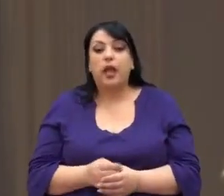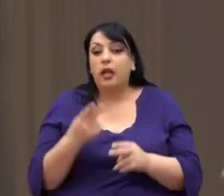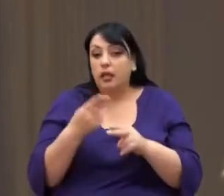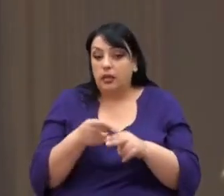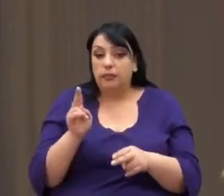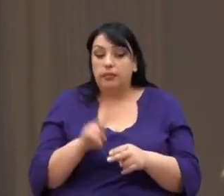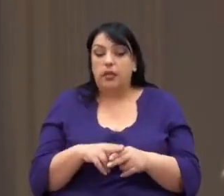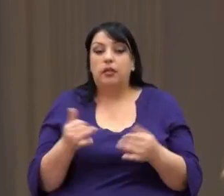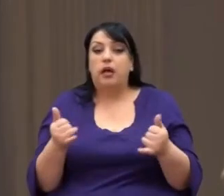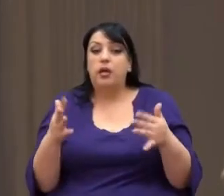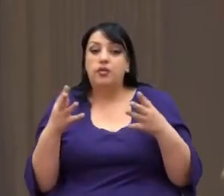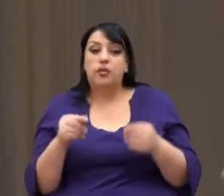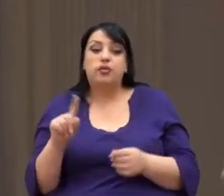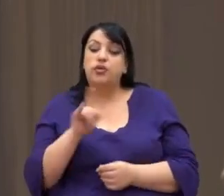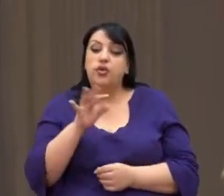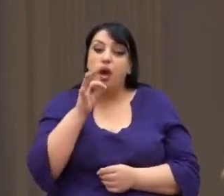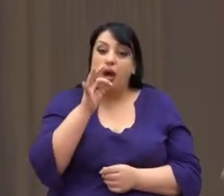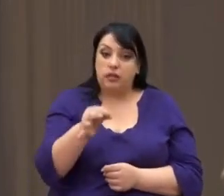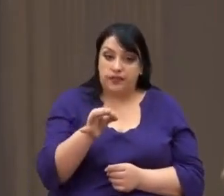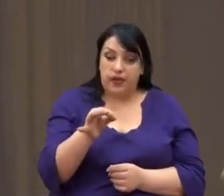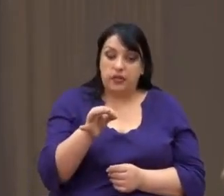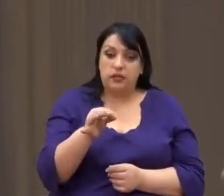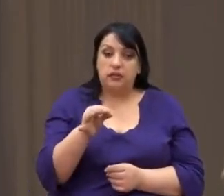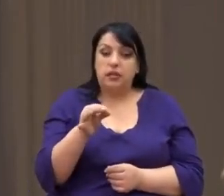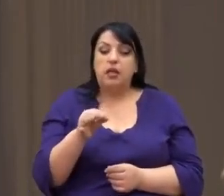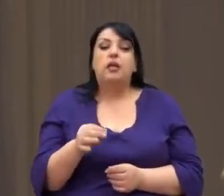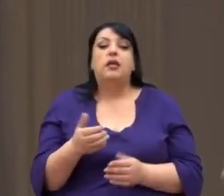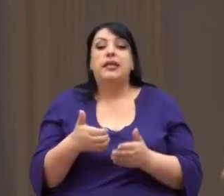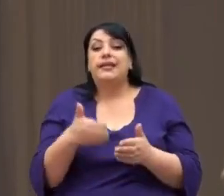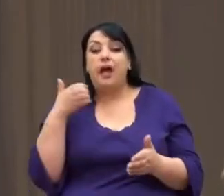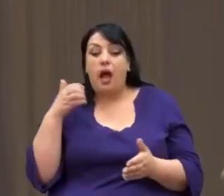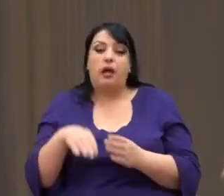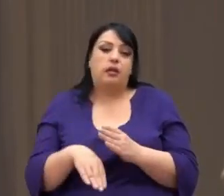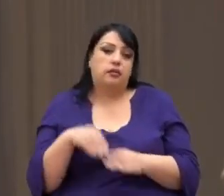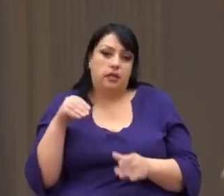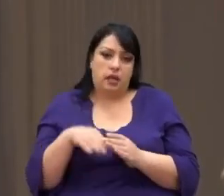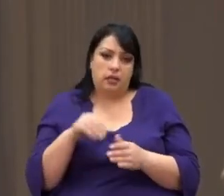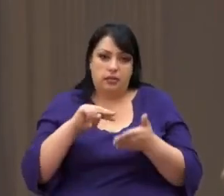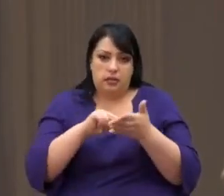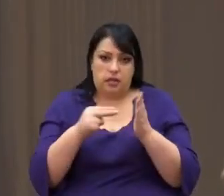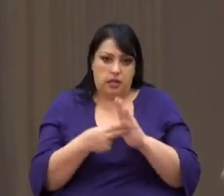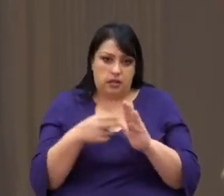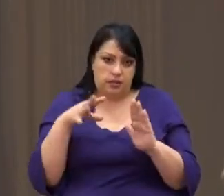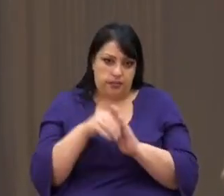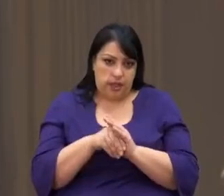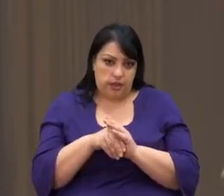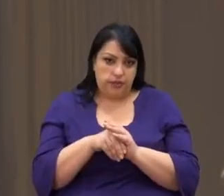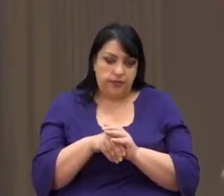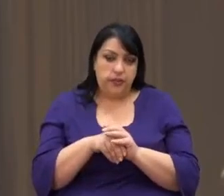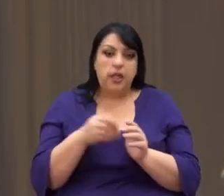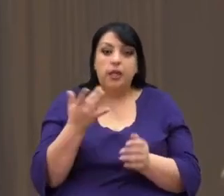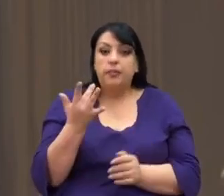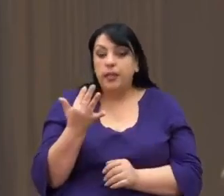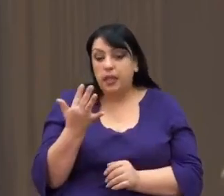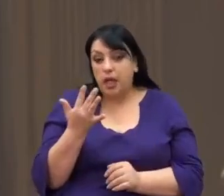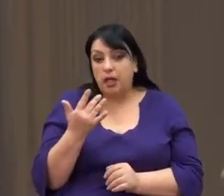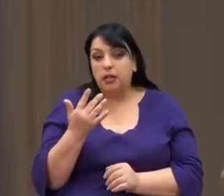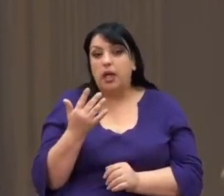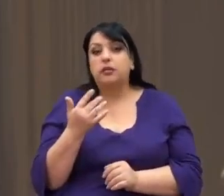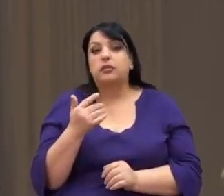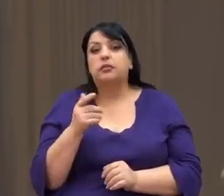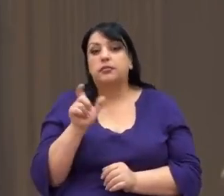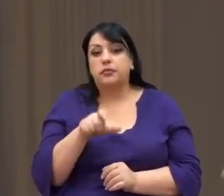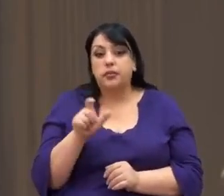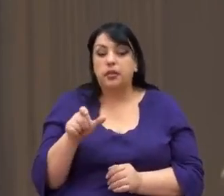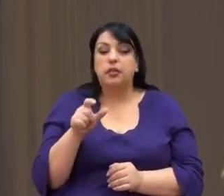ուրեմն ասված նախընտրական ծրագրերում, մի քանի մեջբերում արված է այս